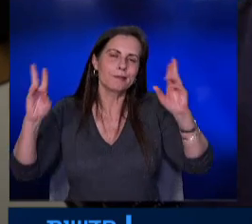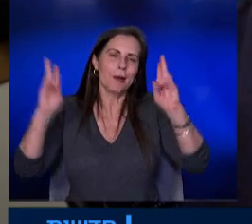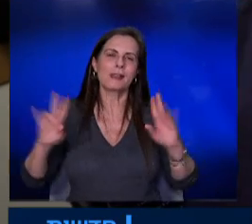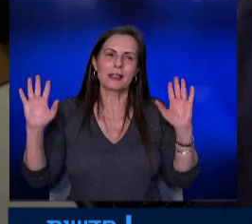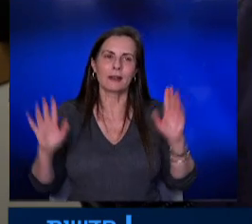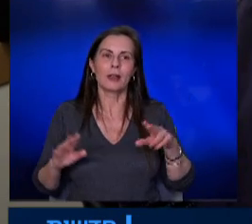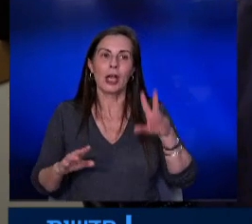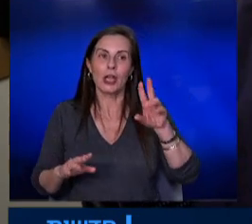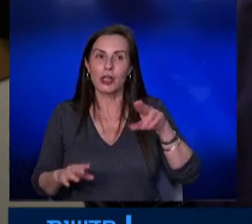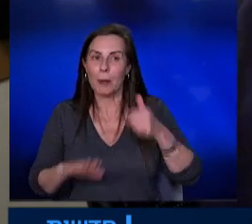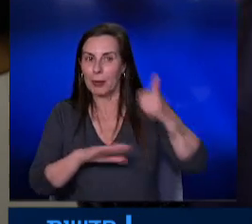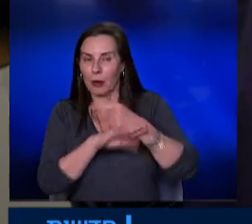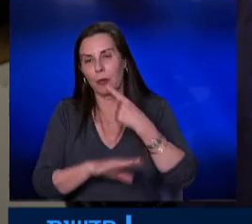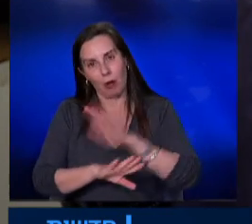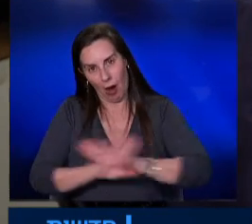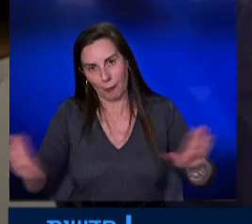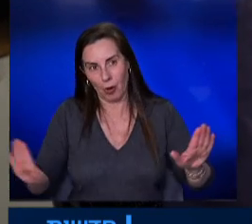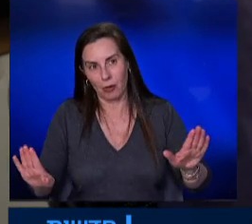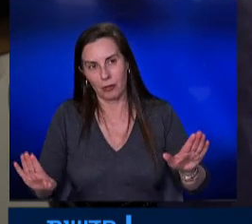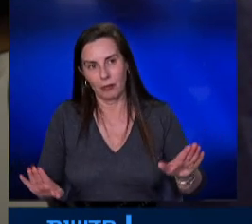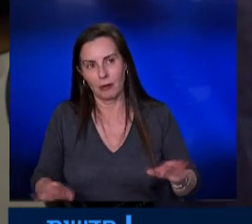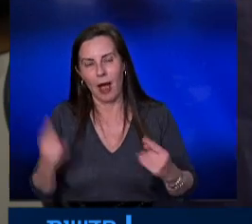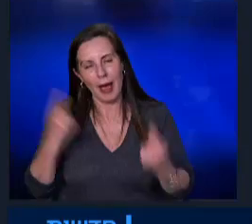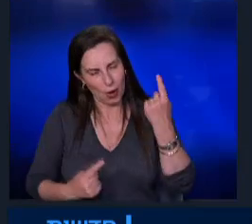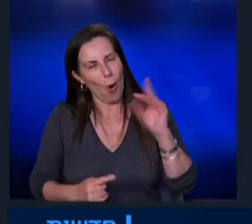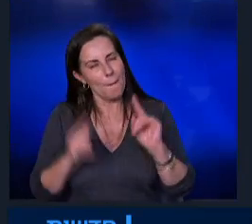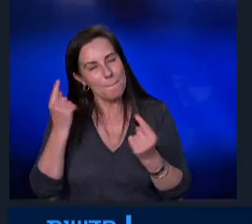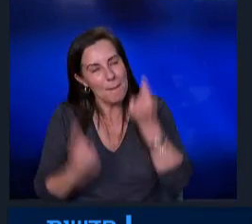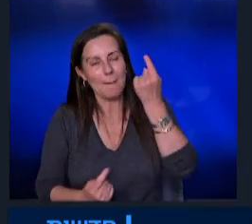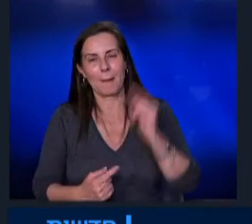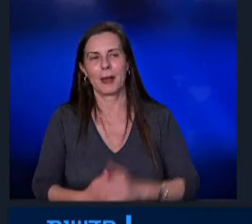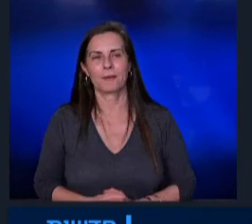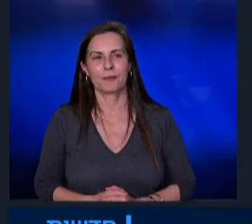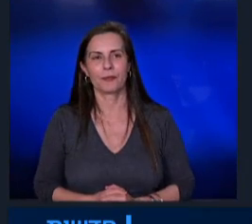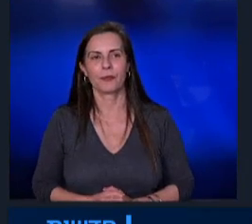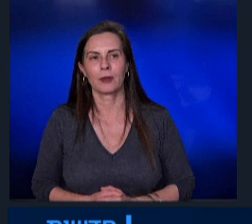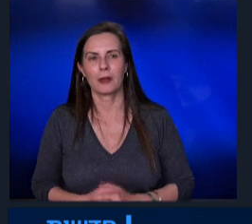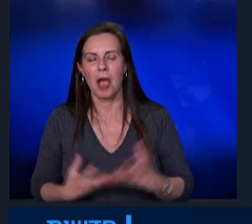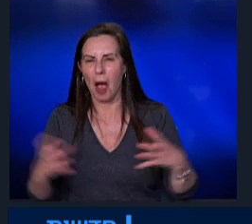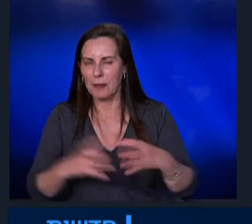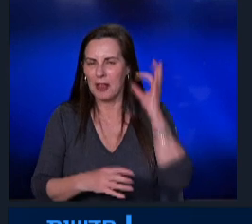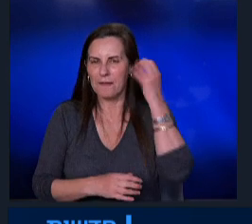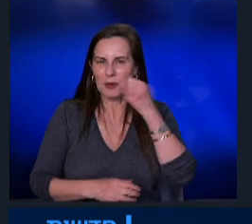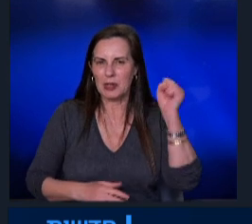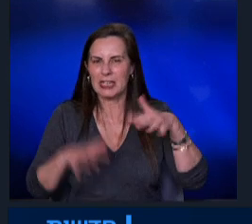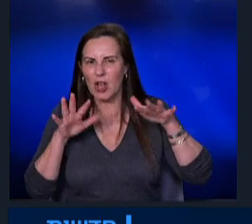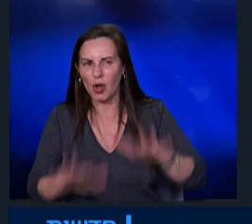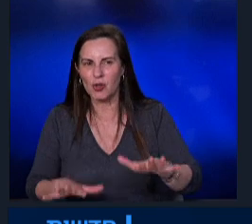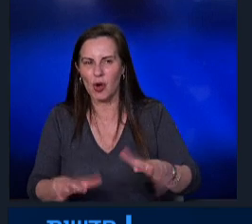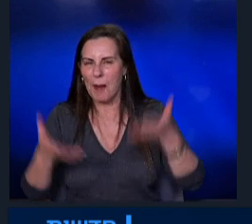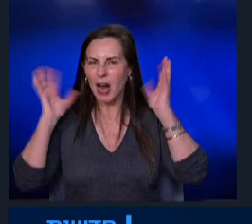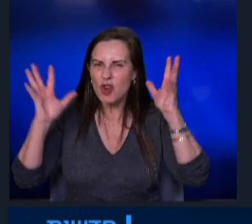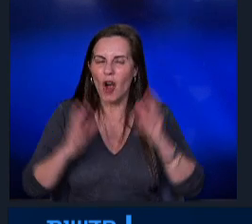יש תקדימים שהמנהלים שלך אמרו לך עד כאן? נדיר, אבל זה קורה. עדר של פמיניסטיות, גזעניות, קופצות